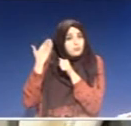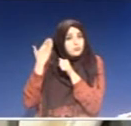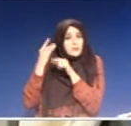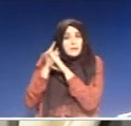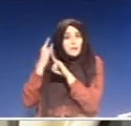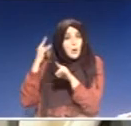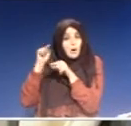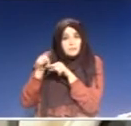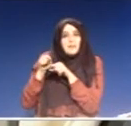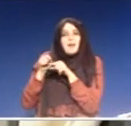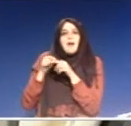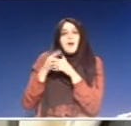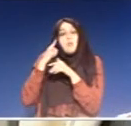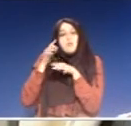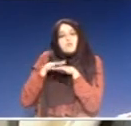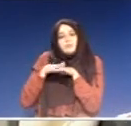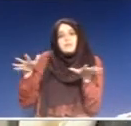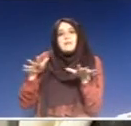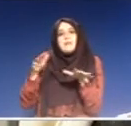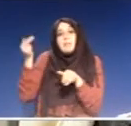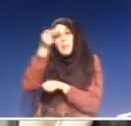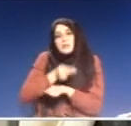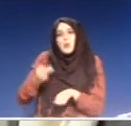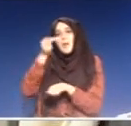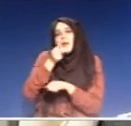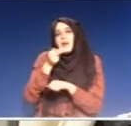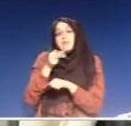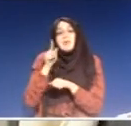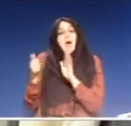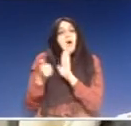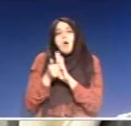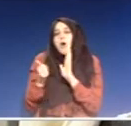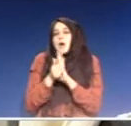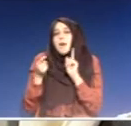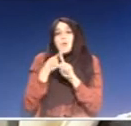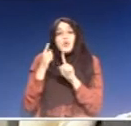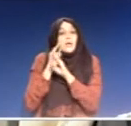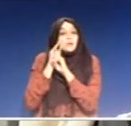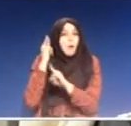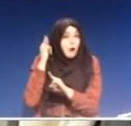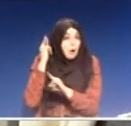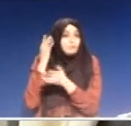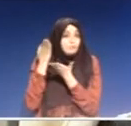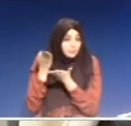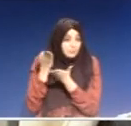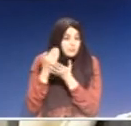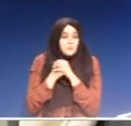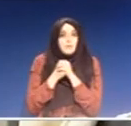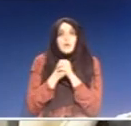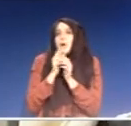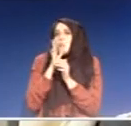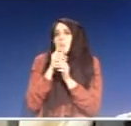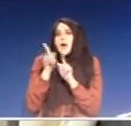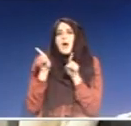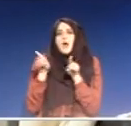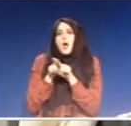تفعل على المستوى الوطني لها دور كبير جدا لها دور تاريخي نعم. معتبر ولا يمكن